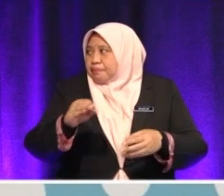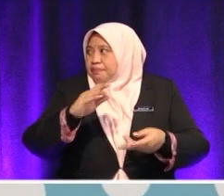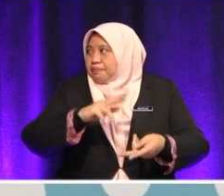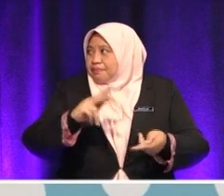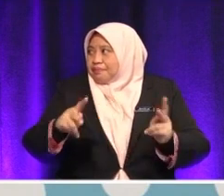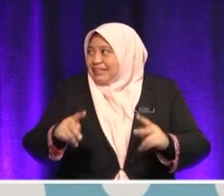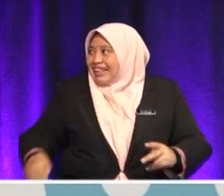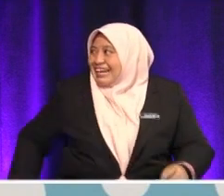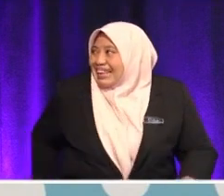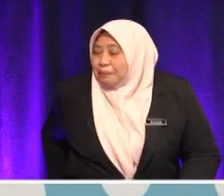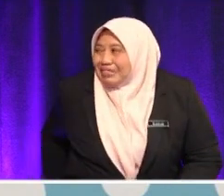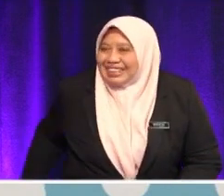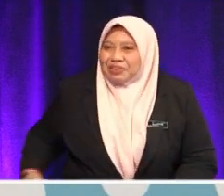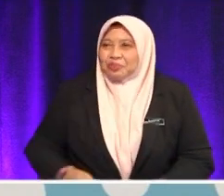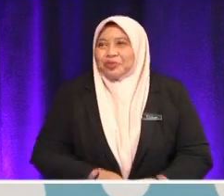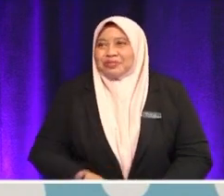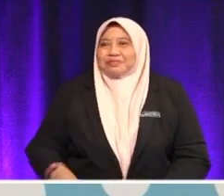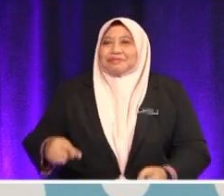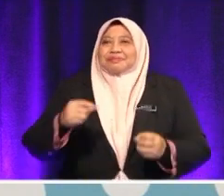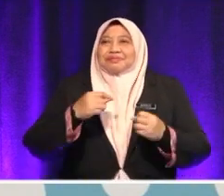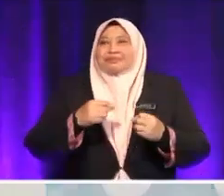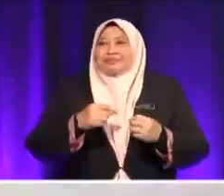kotak Saya nak tengok nak tompe